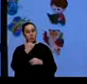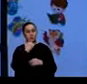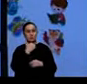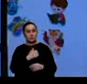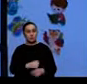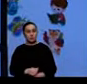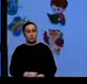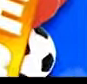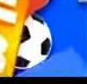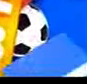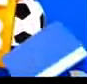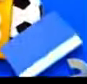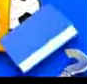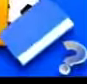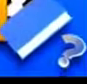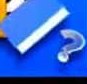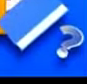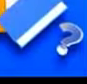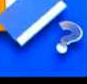uchun rahmat.